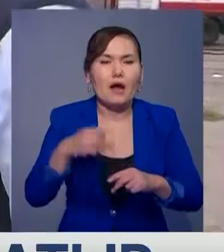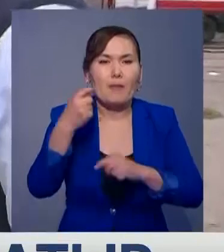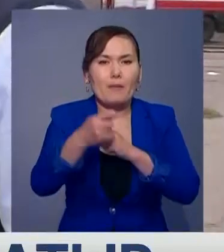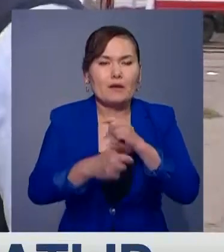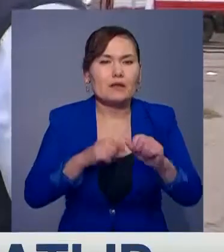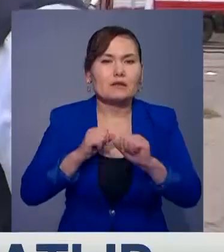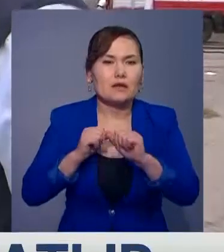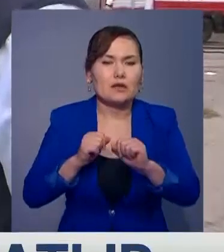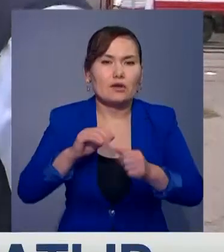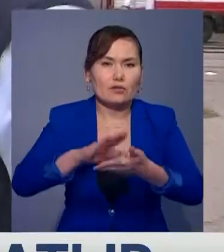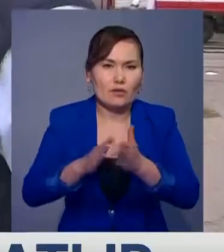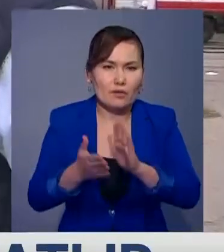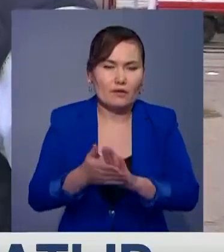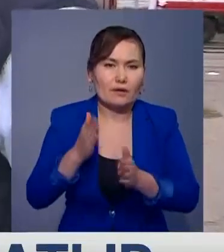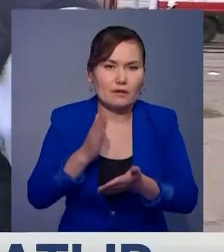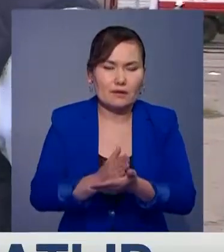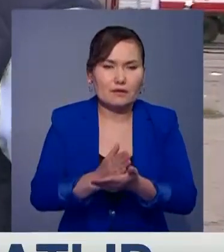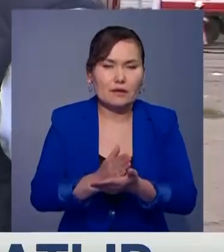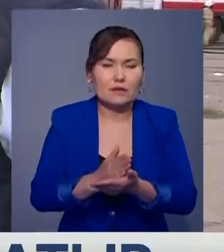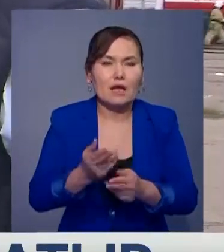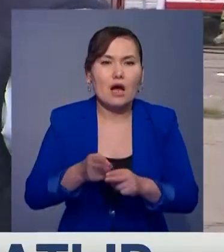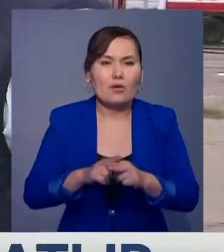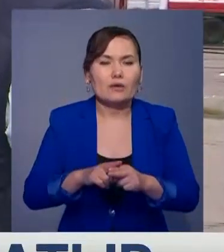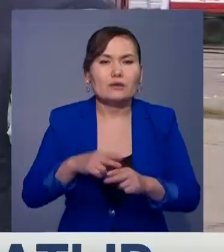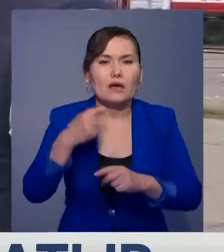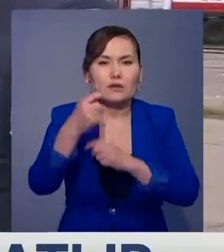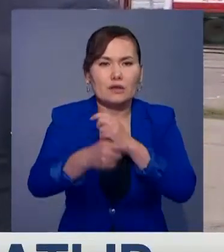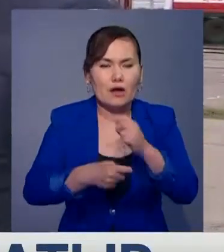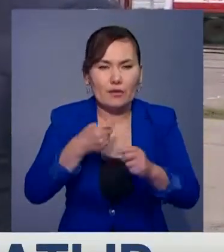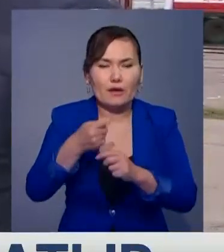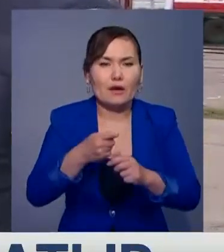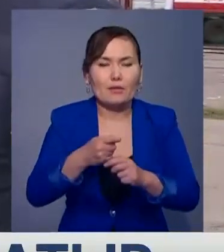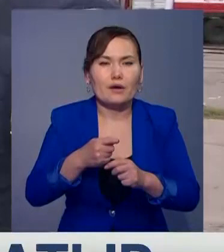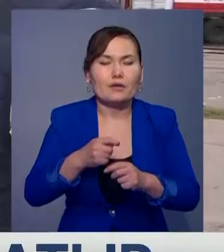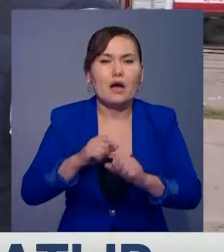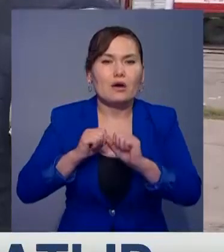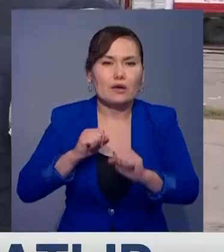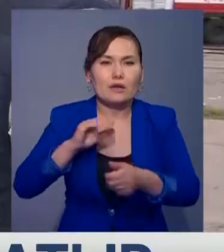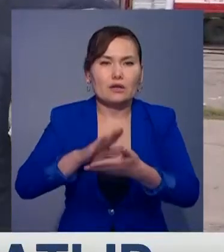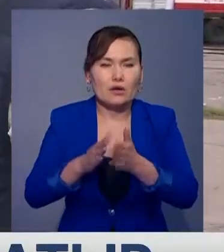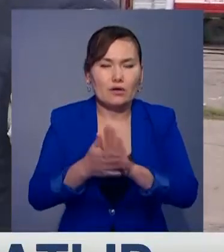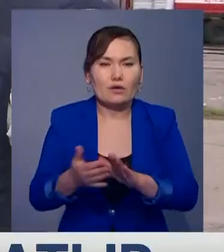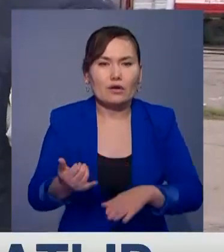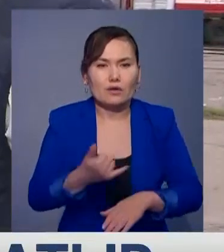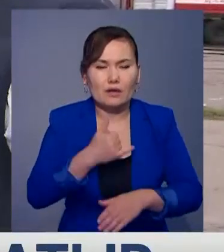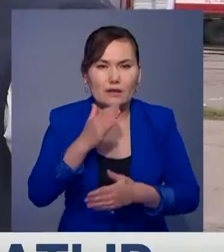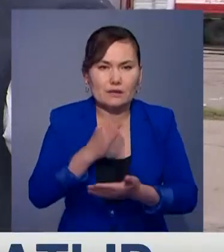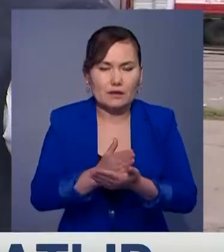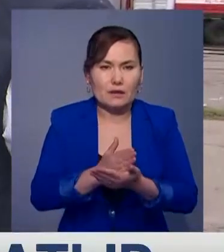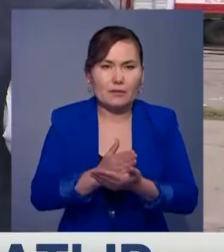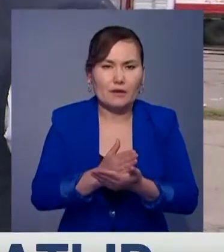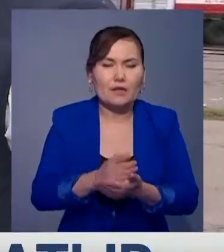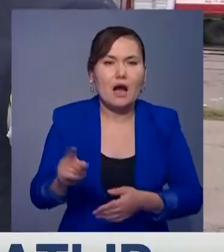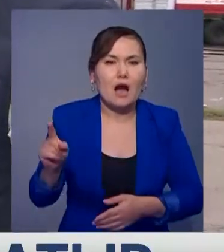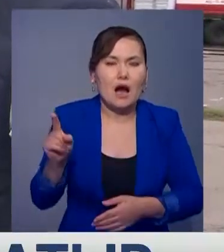еді жалпы? Негізінен товарды сақтандыру мәселесінен договор бәріне қол қойылған. Ол жерде біздер охрана,